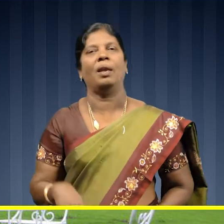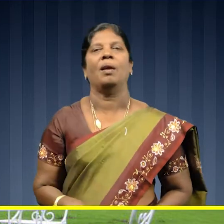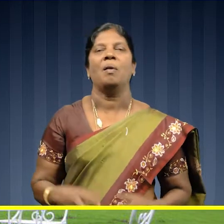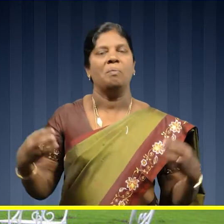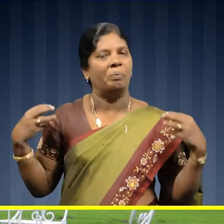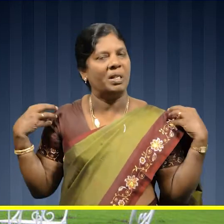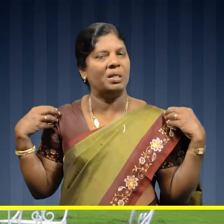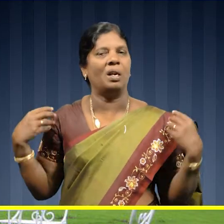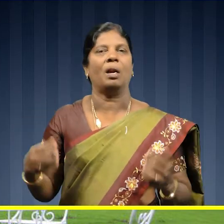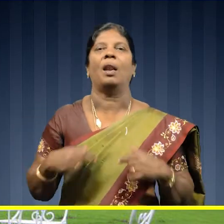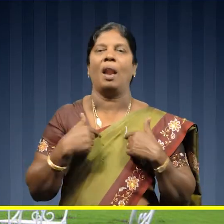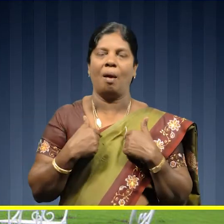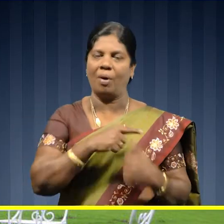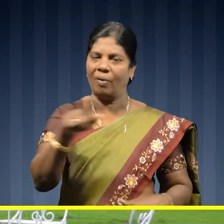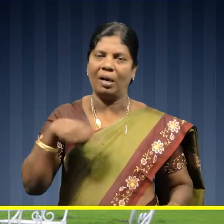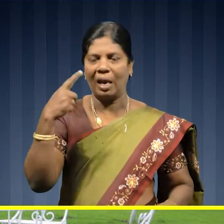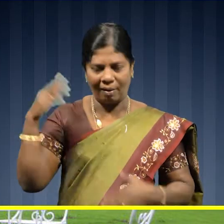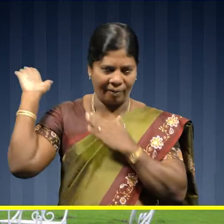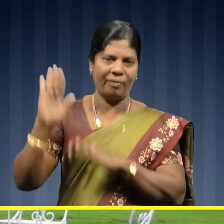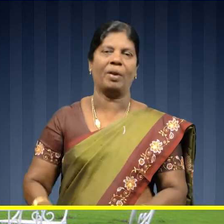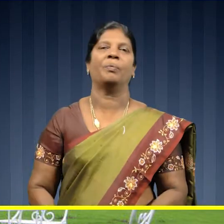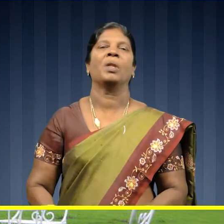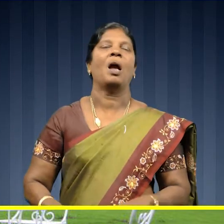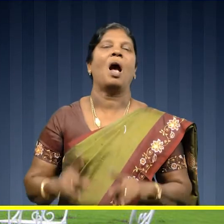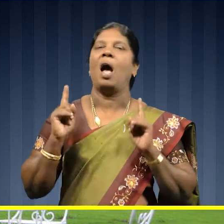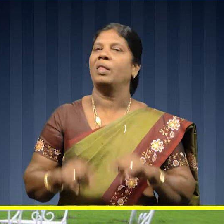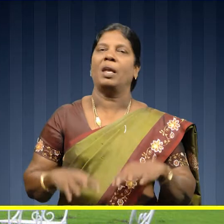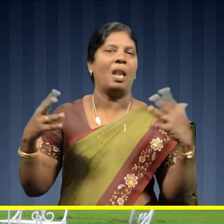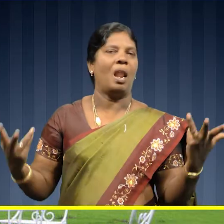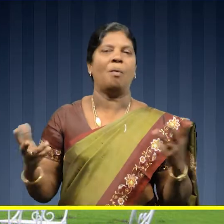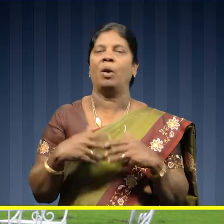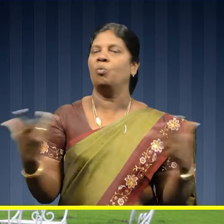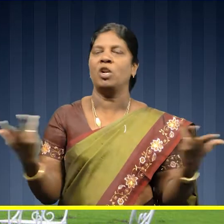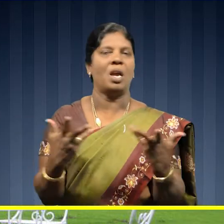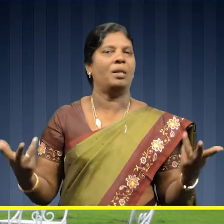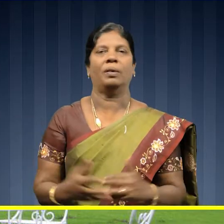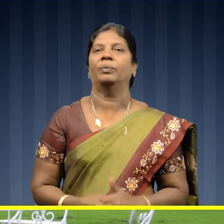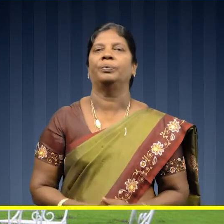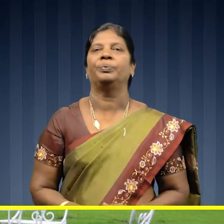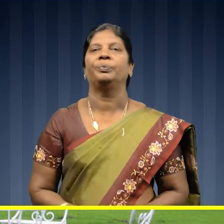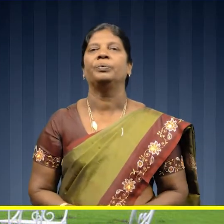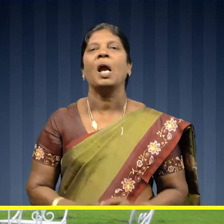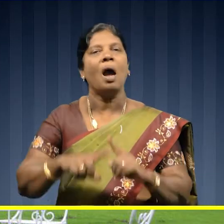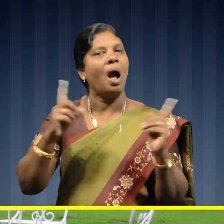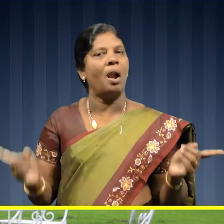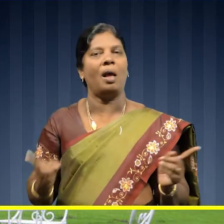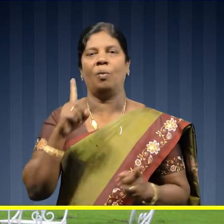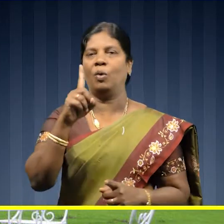வியாதிகளோ, வேதனைகளோ, பிரச்சனைகளோ நமக்கு இருக்கத்தான் செய்யும். அதை இல்லாமல் ஆக்கிவிட நீங்கள்